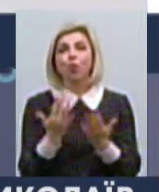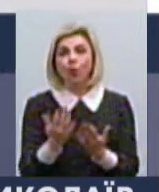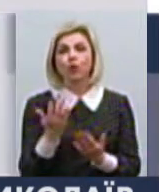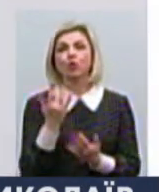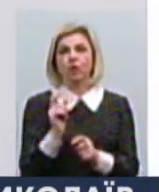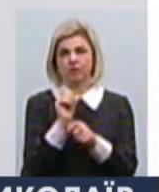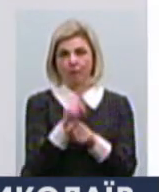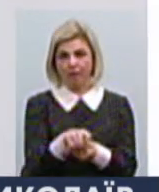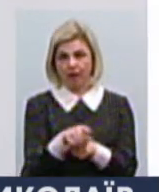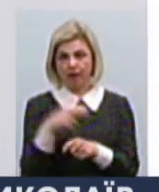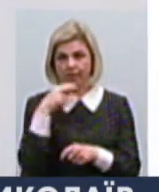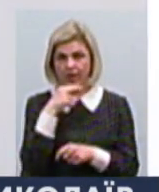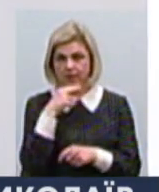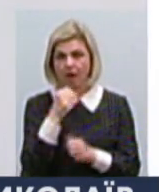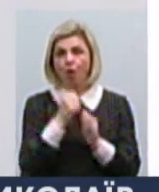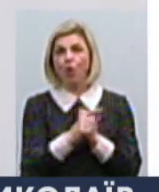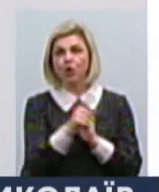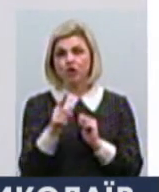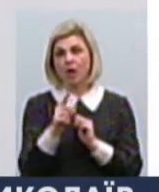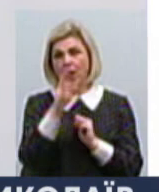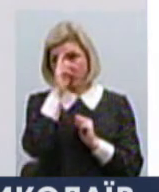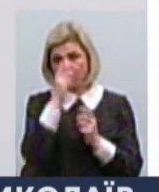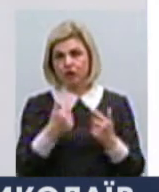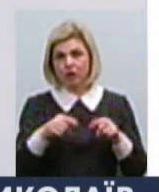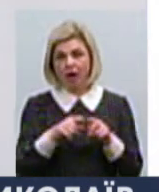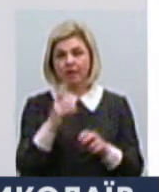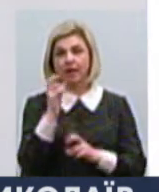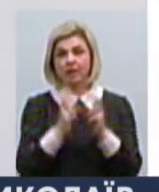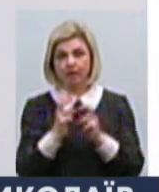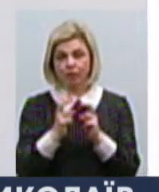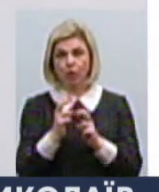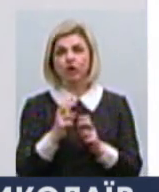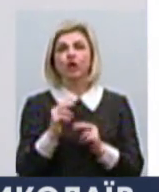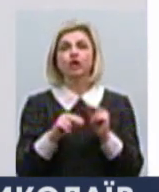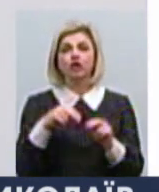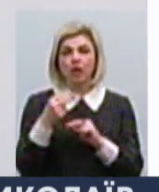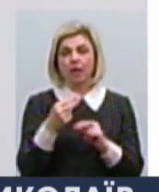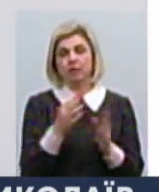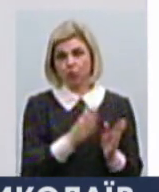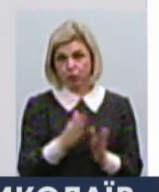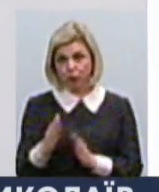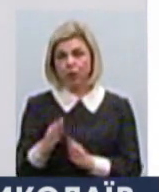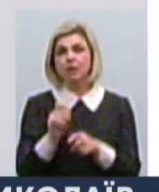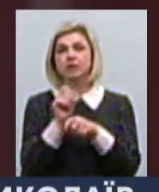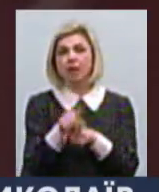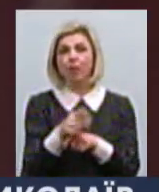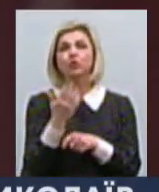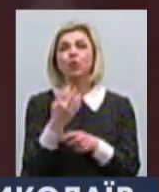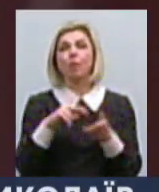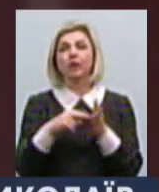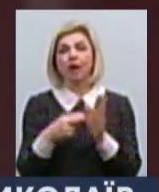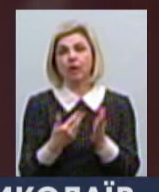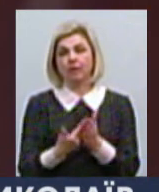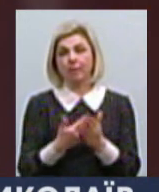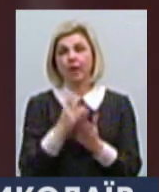її. Кожна держава на заводі, ну, через певні структури замовляє, скільки вона планує, наприклад, на